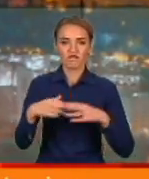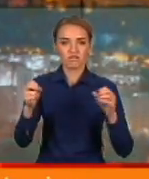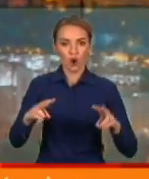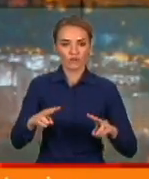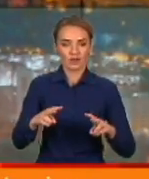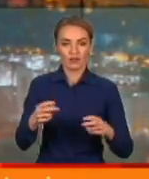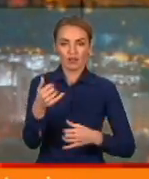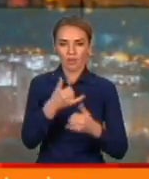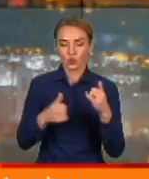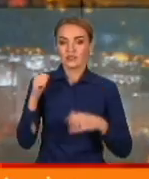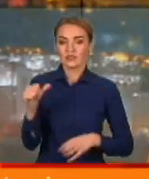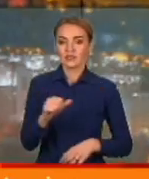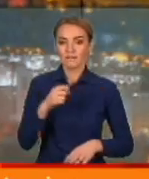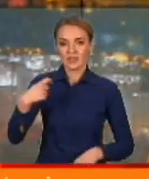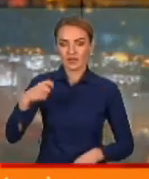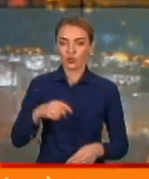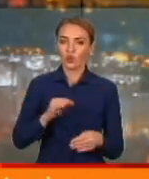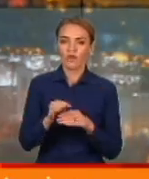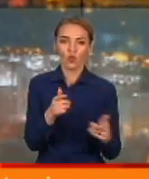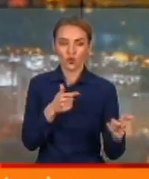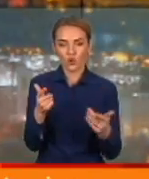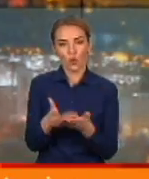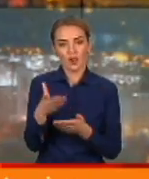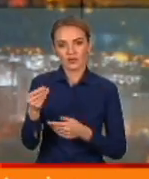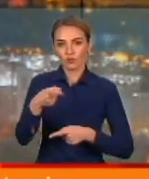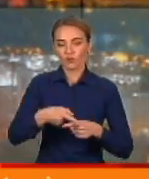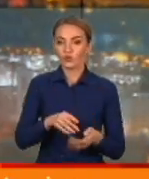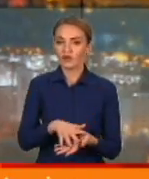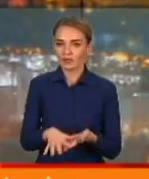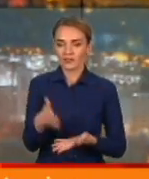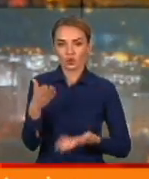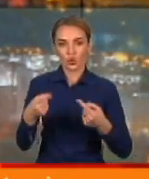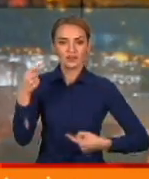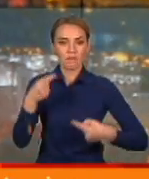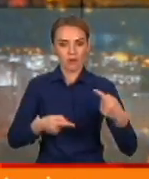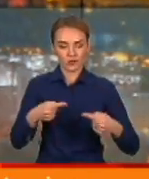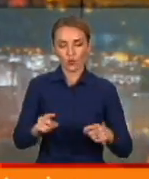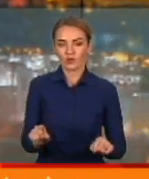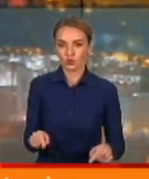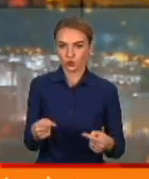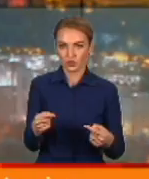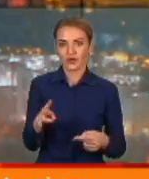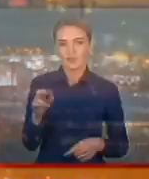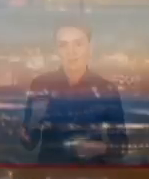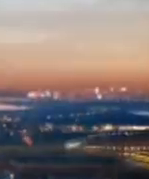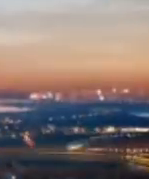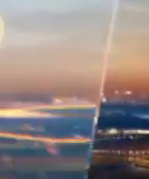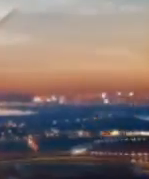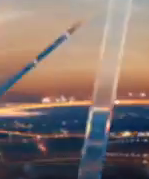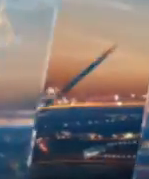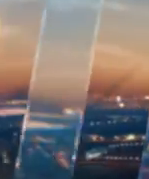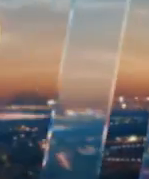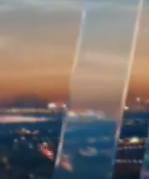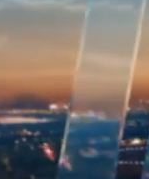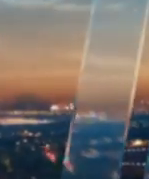лабораторій, а сам чинний президент додав, що готовий оплатити половину витрат, якщо дебати таки організують на стадіоні.